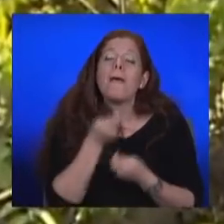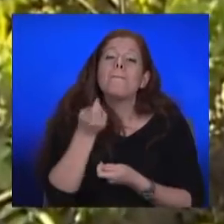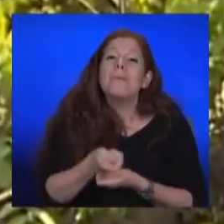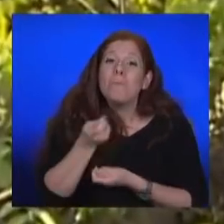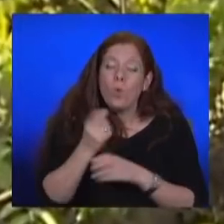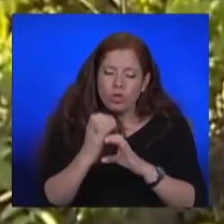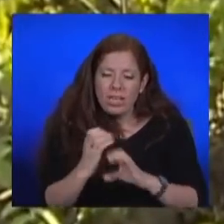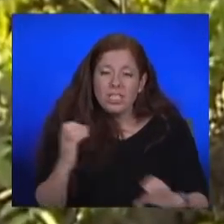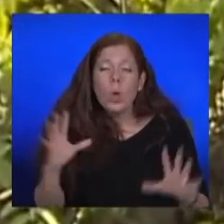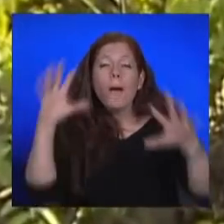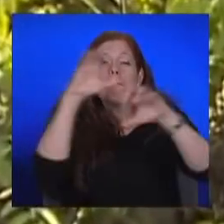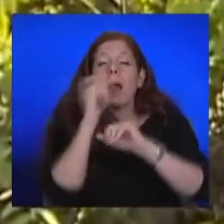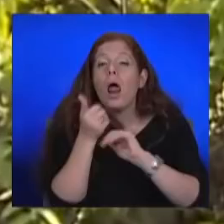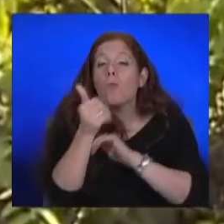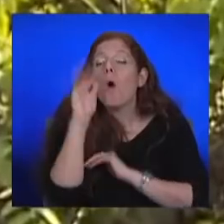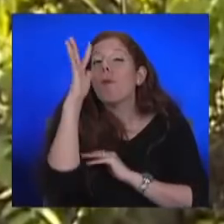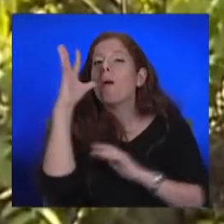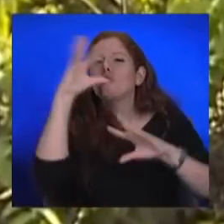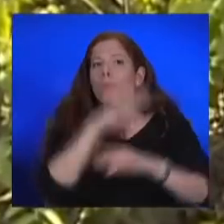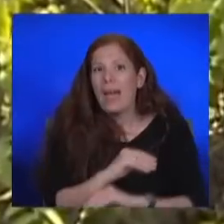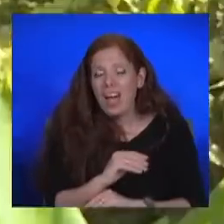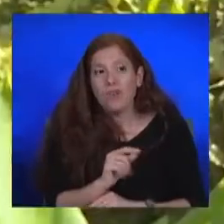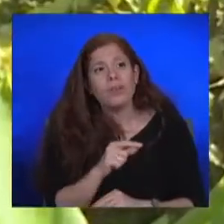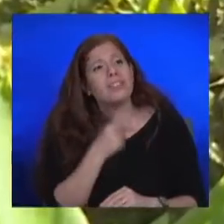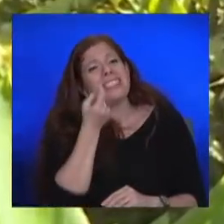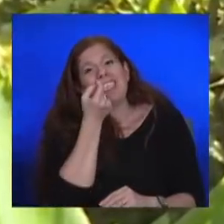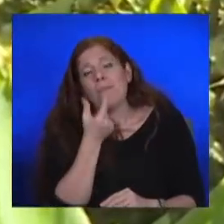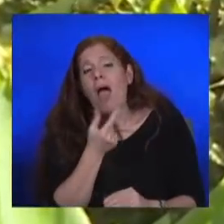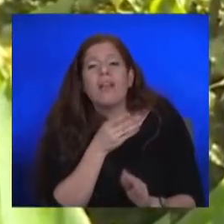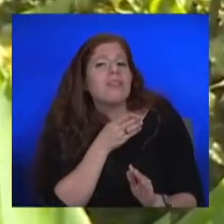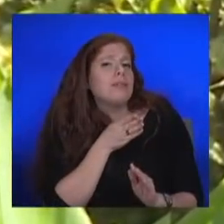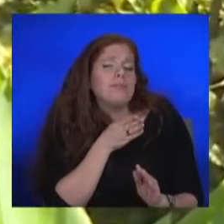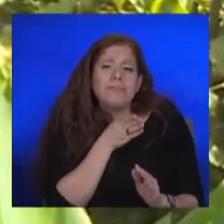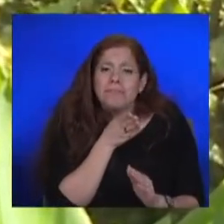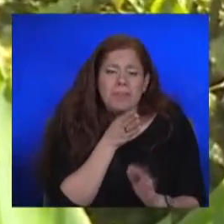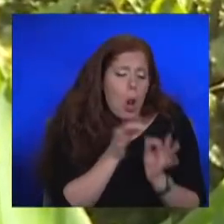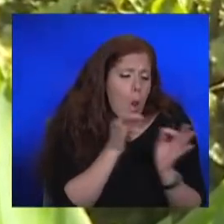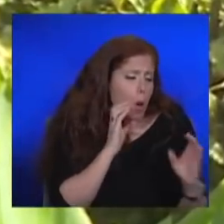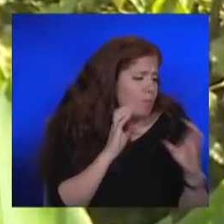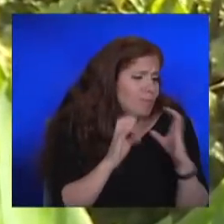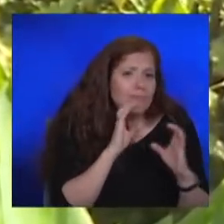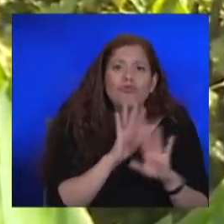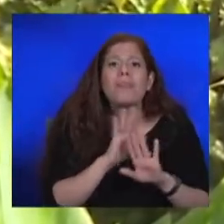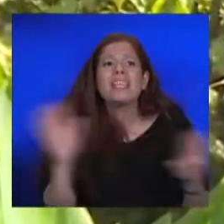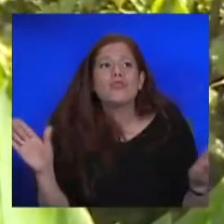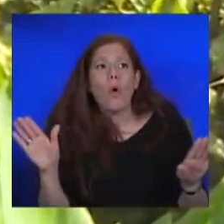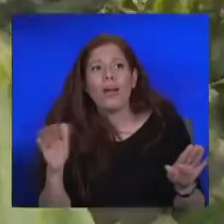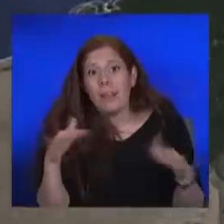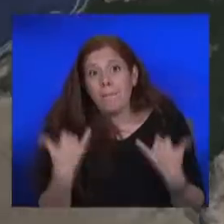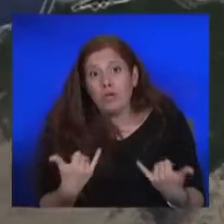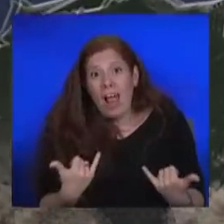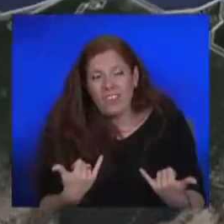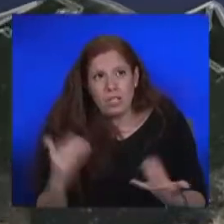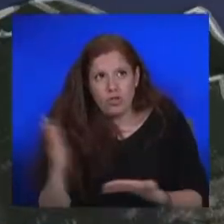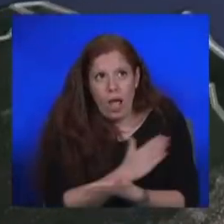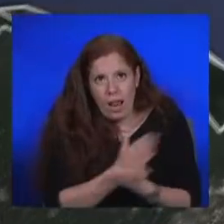מאוחרת ביום חמישי בערב. כלומר, זה כמעט לא נכנס לשום כלי תקשורת בשלב הזה שההחלטה יוצאת.